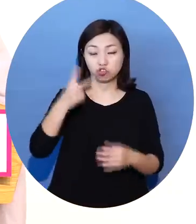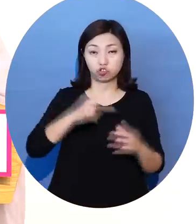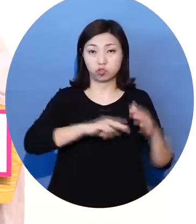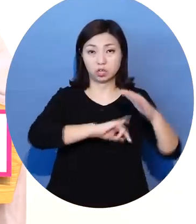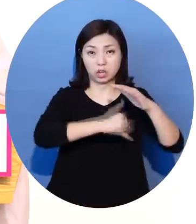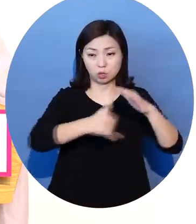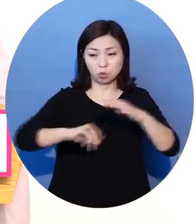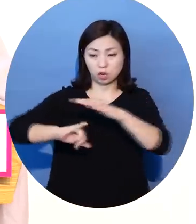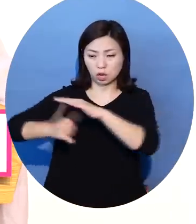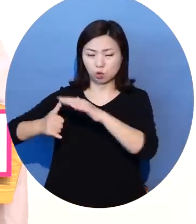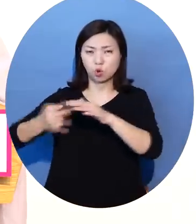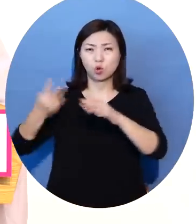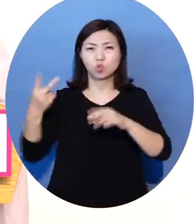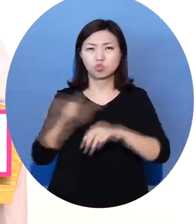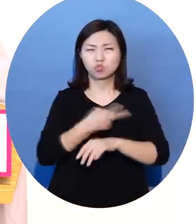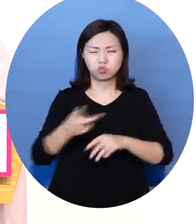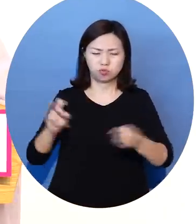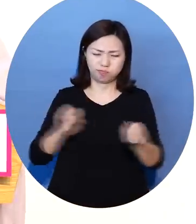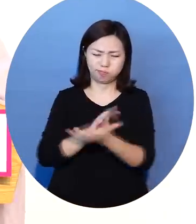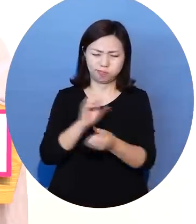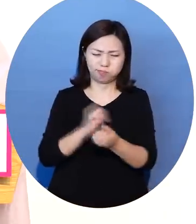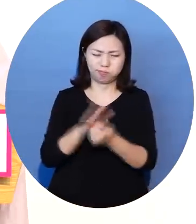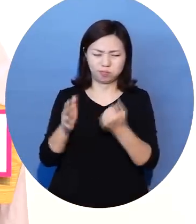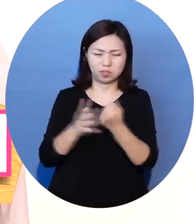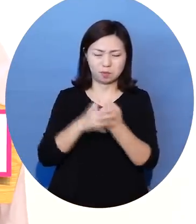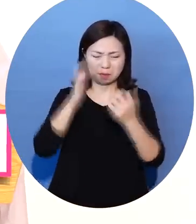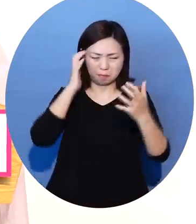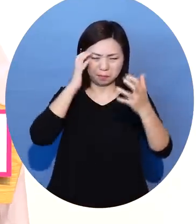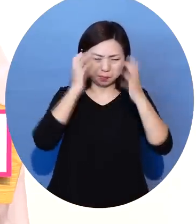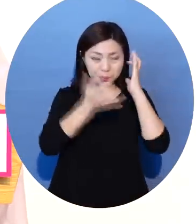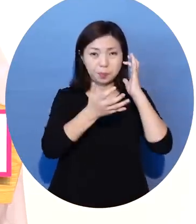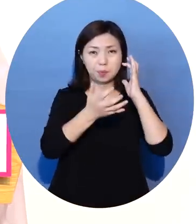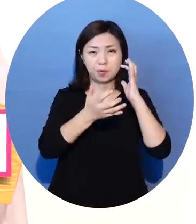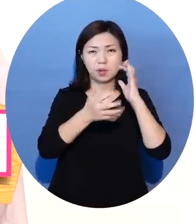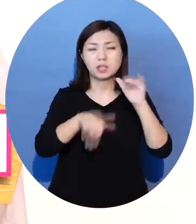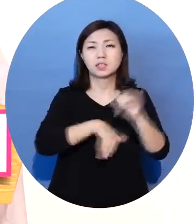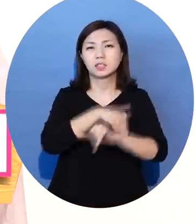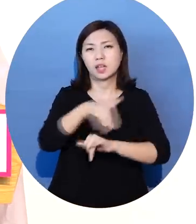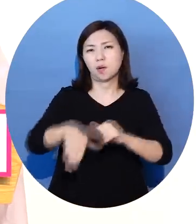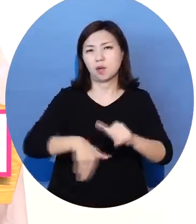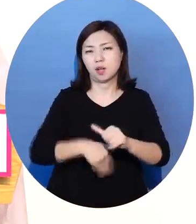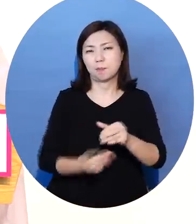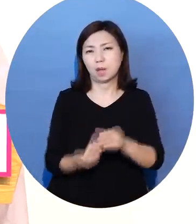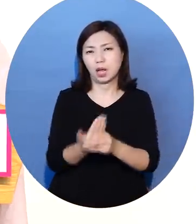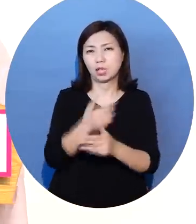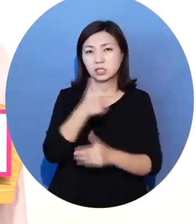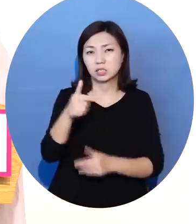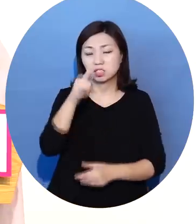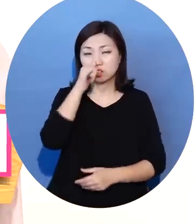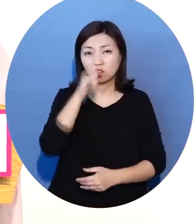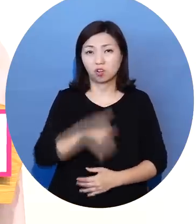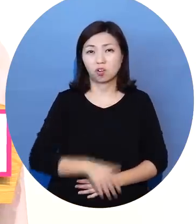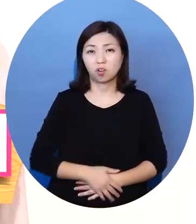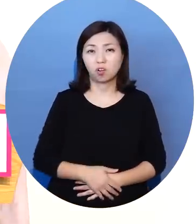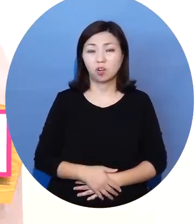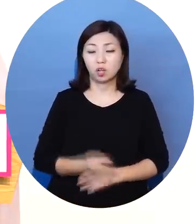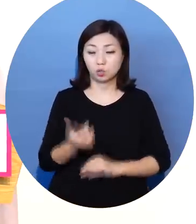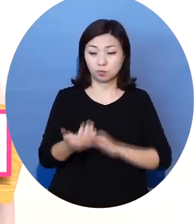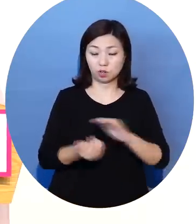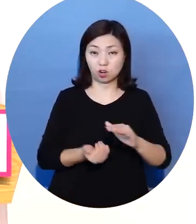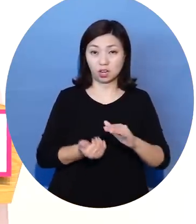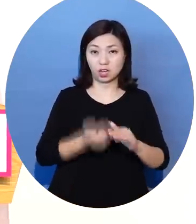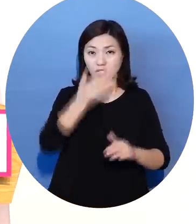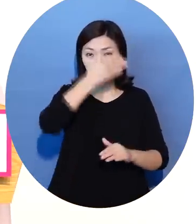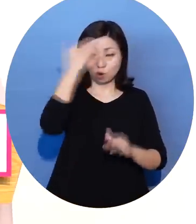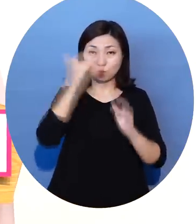가족이 엉켜가지고 이래가지고 가정에 복잡한 거를 만든다는 거야. 그래서 아까 저 젊은이도